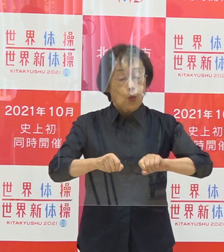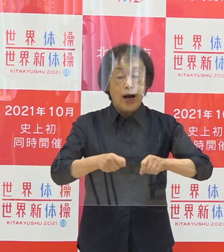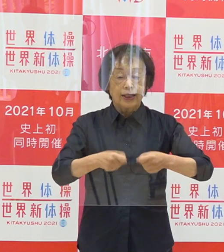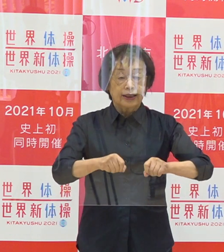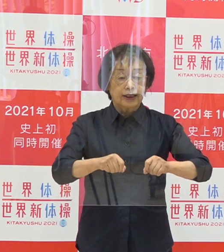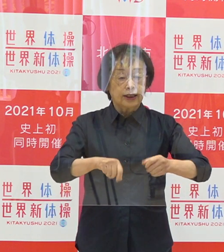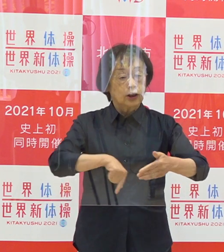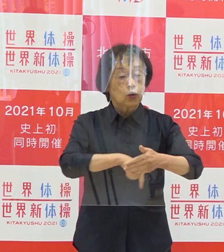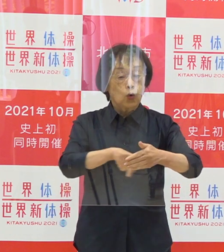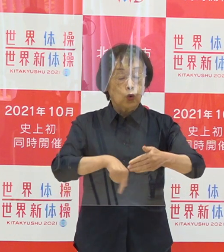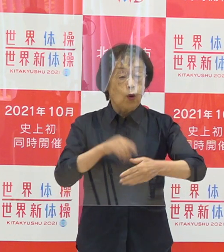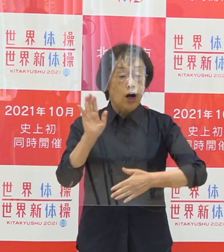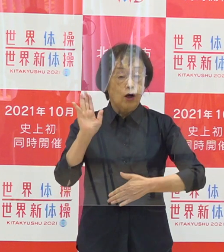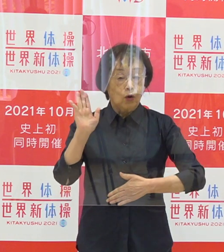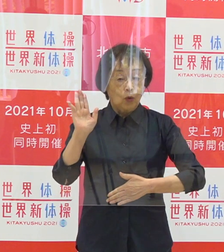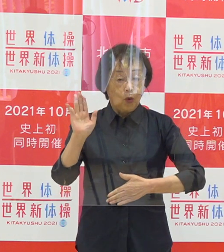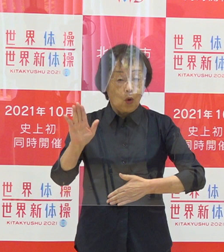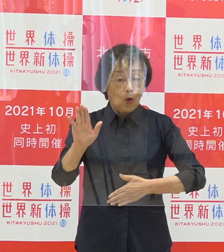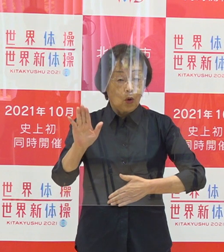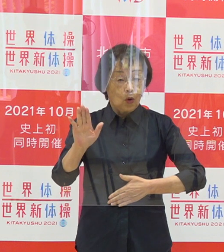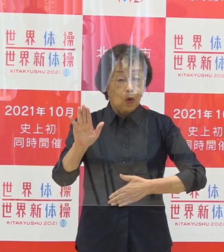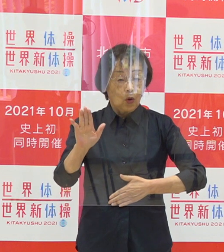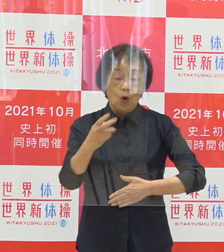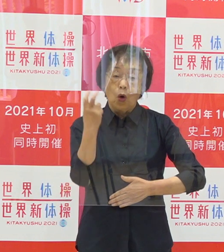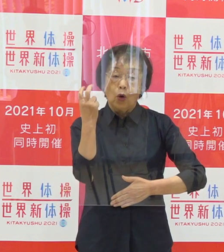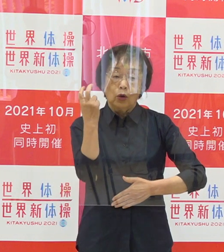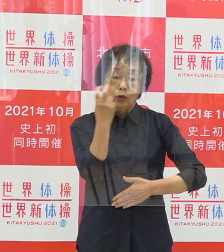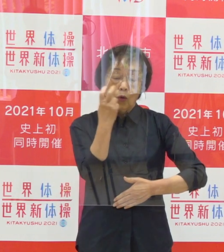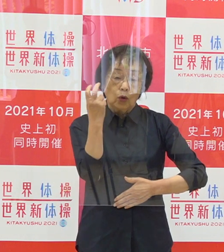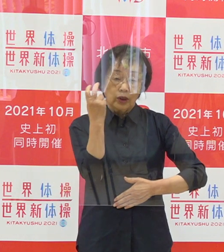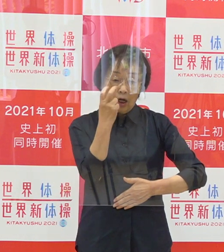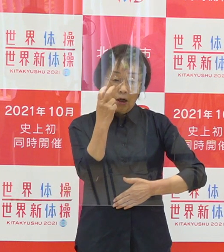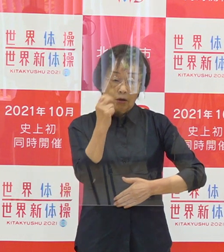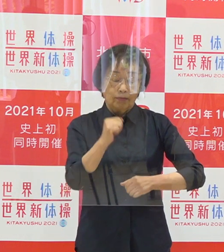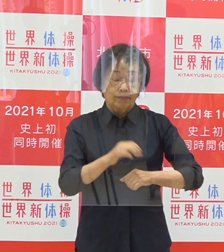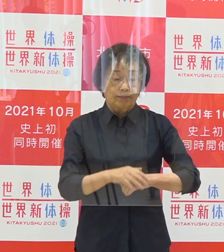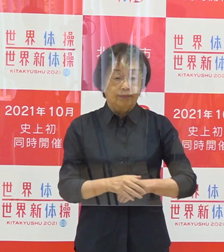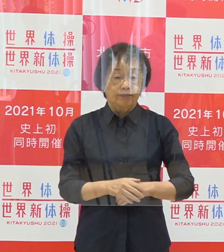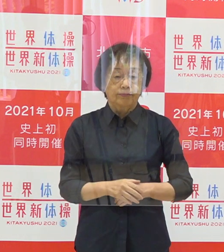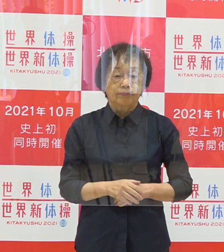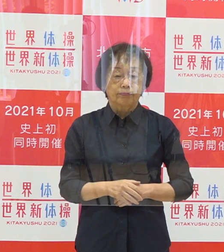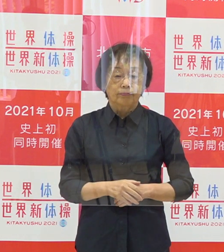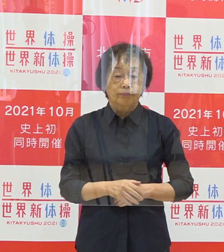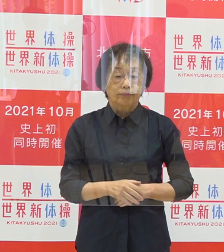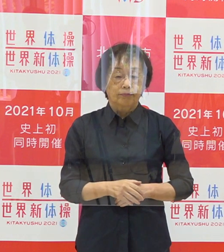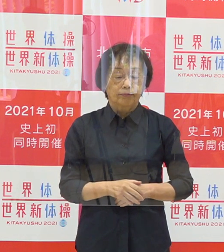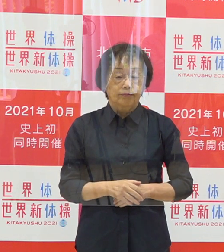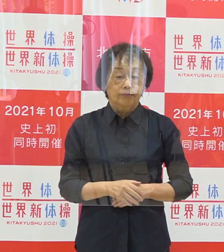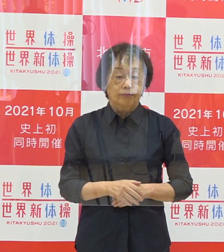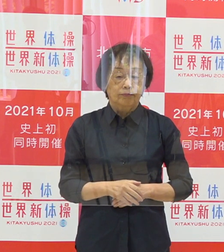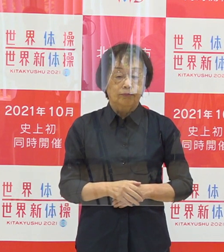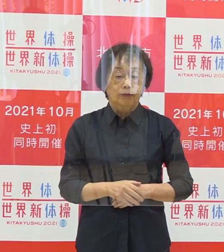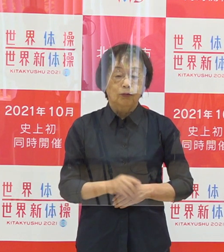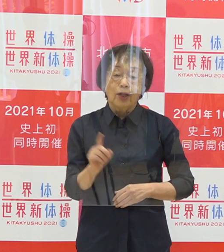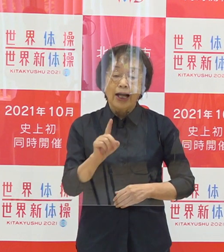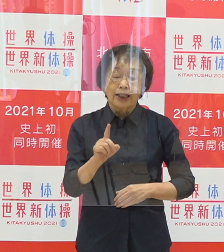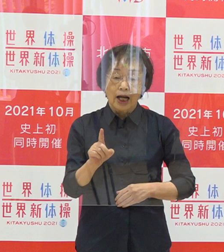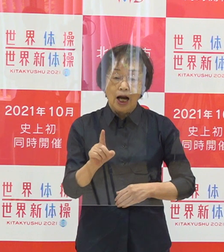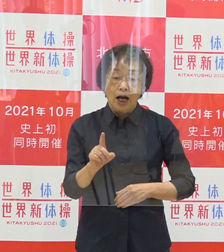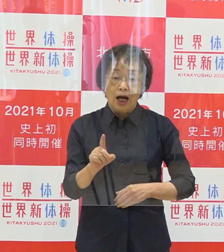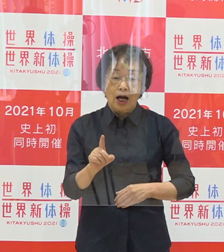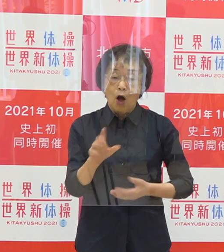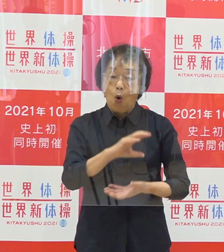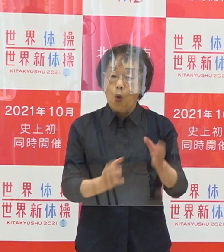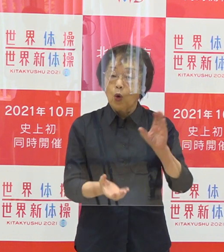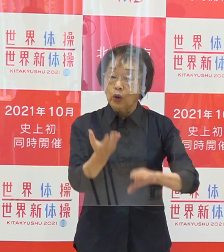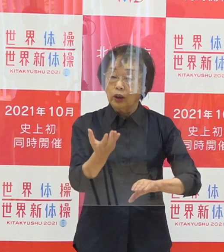ね、今後の検討課題、調査の課題だというふうに思っております。どういうことがあり得るのかであります。